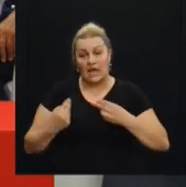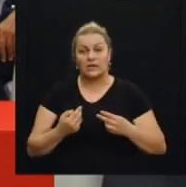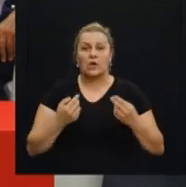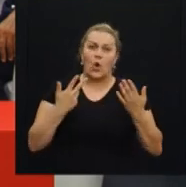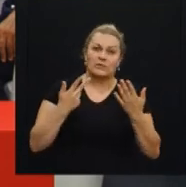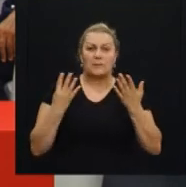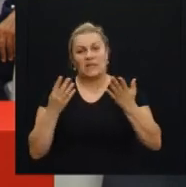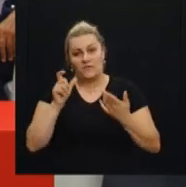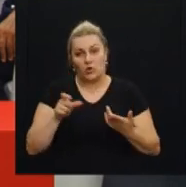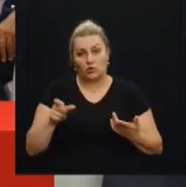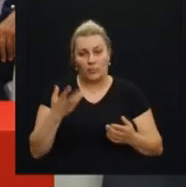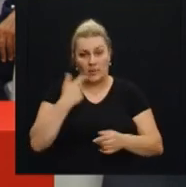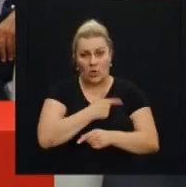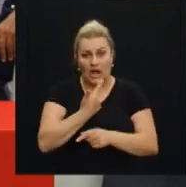ranjeni.